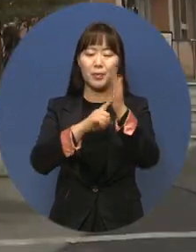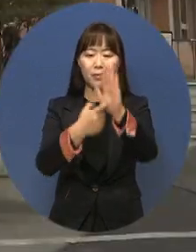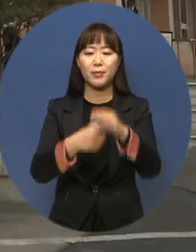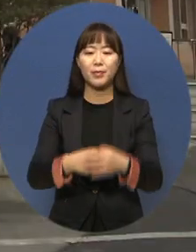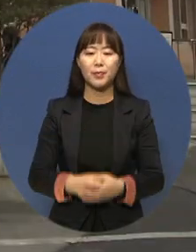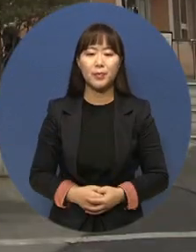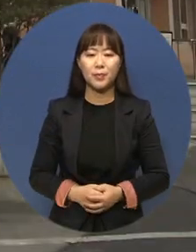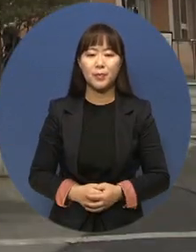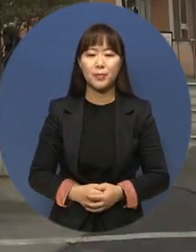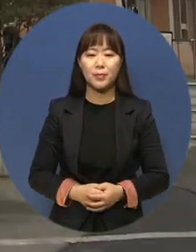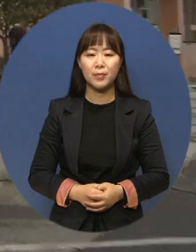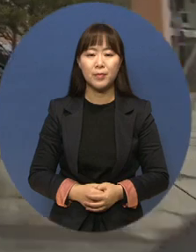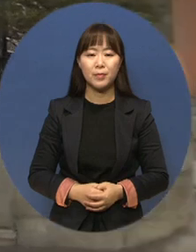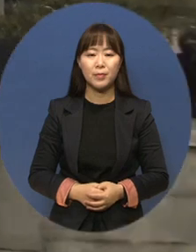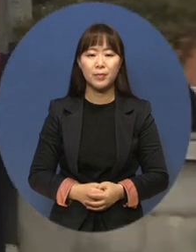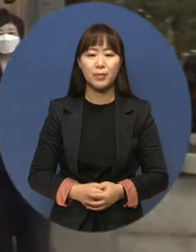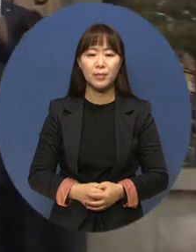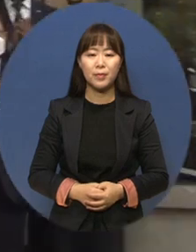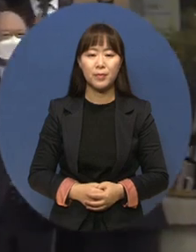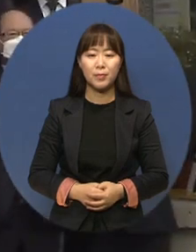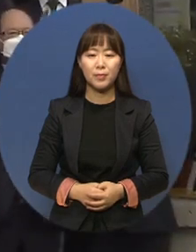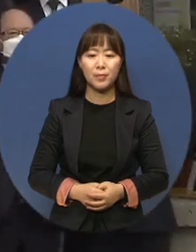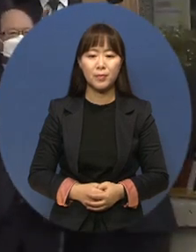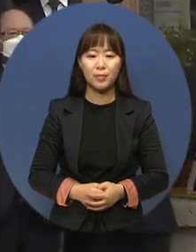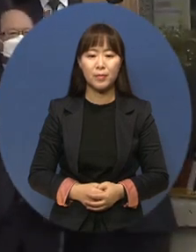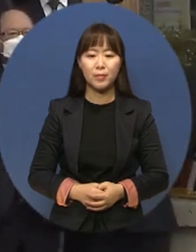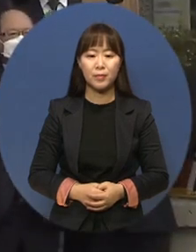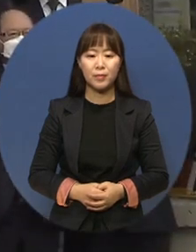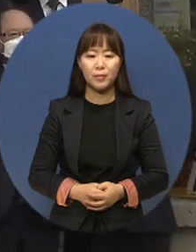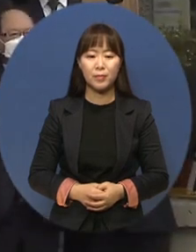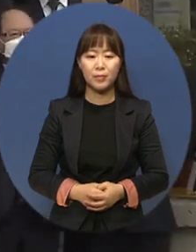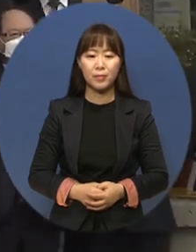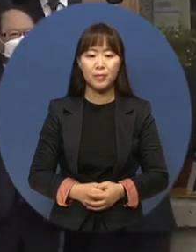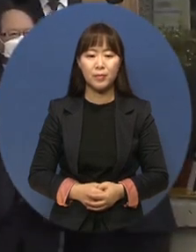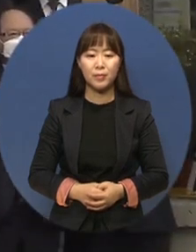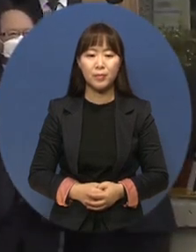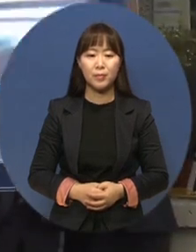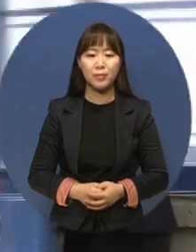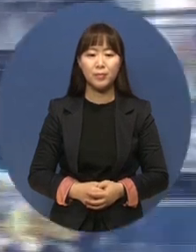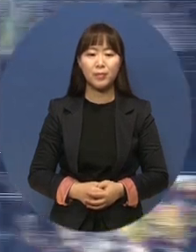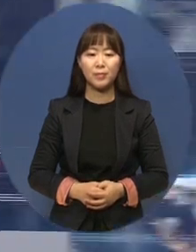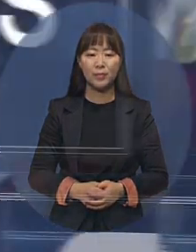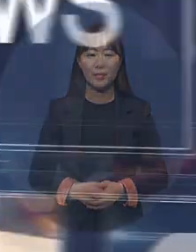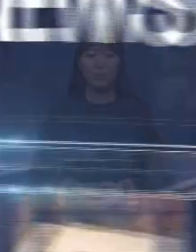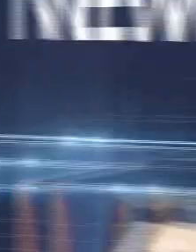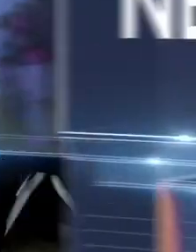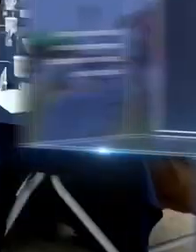말했습니다. 지금까지 복지TV 전북방송 정아영이었습니다.